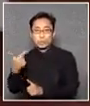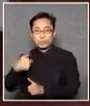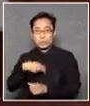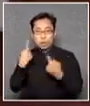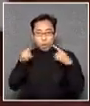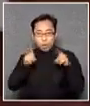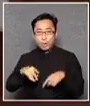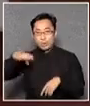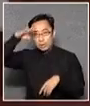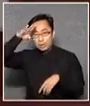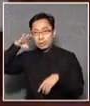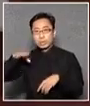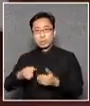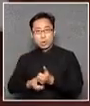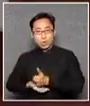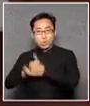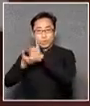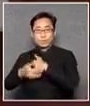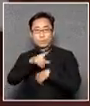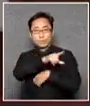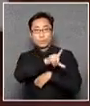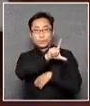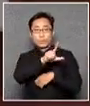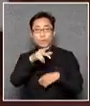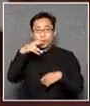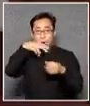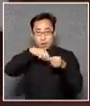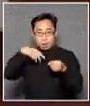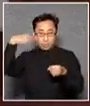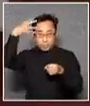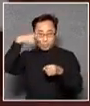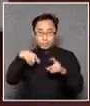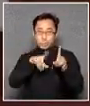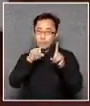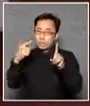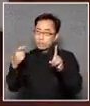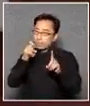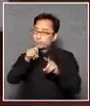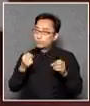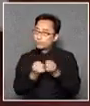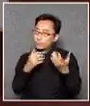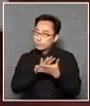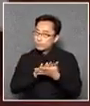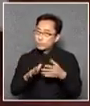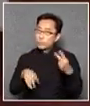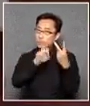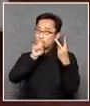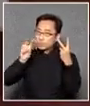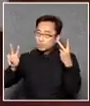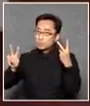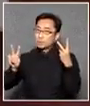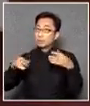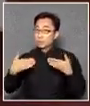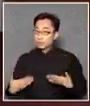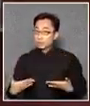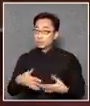敬，喂大佬啲利物浦迷一諗起，即係八九年發生嗰件事，要到2012年，而家